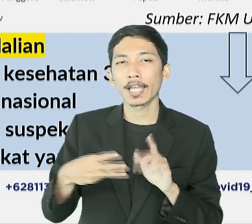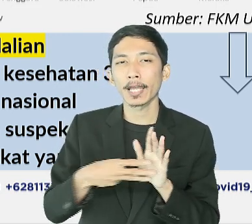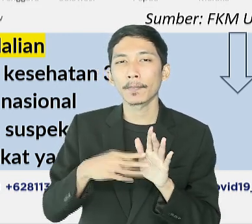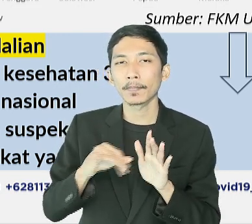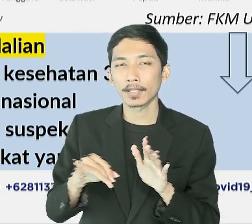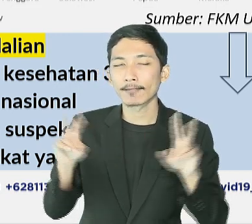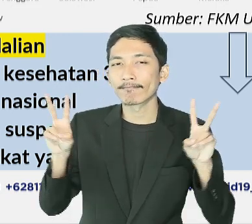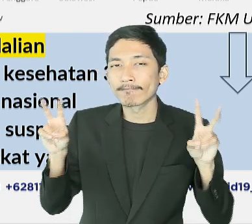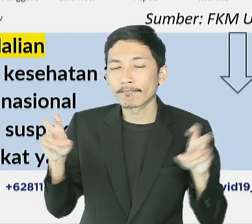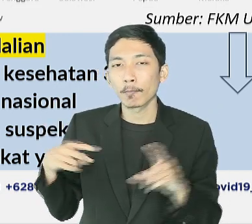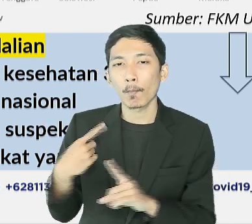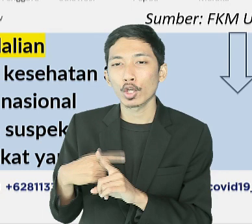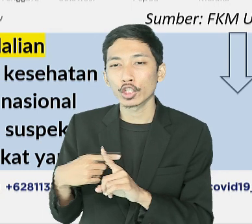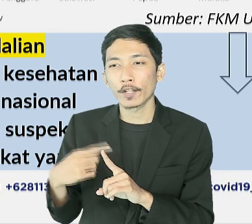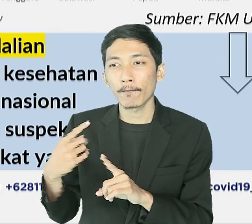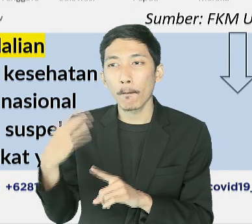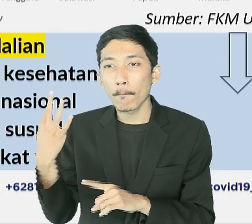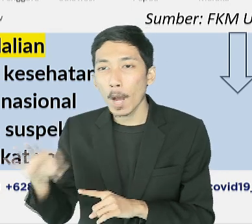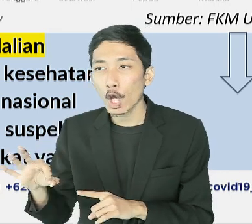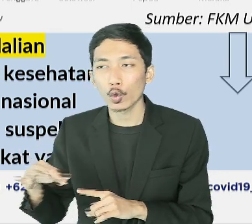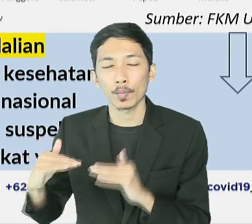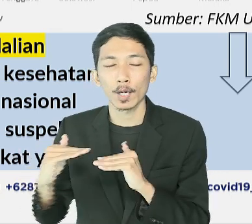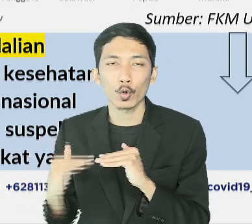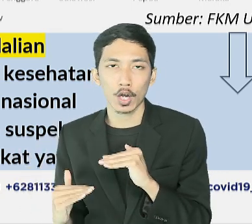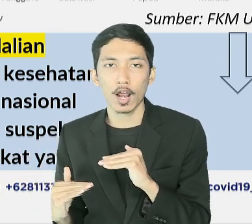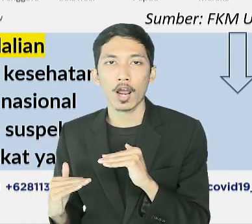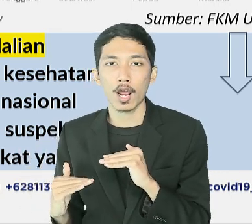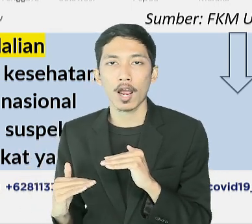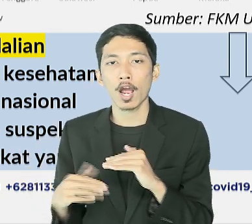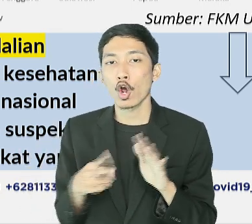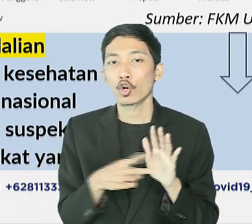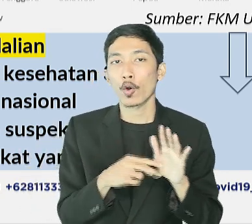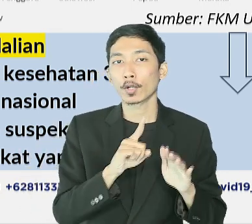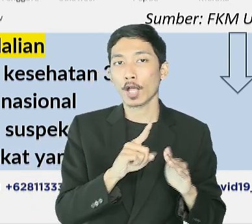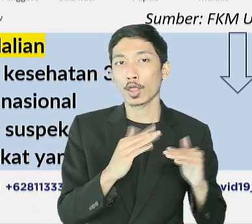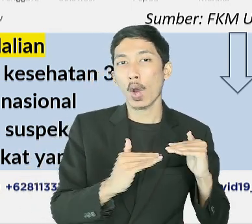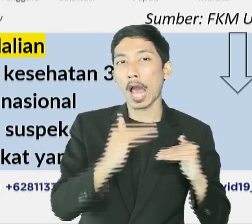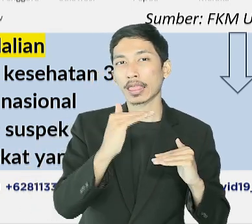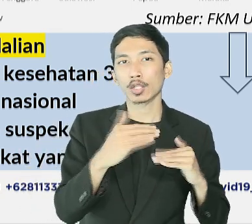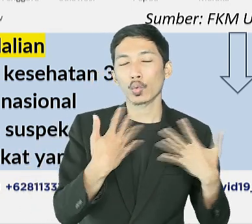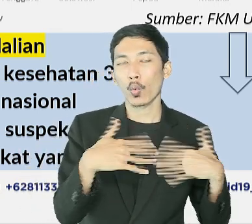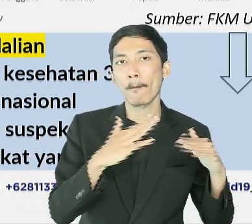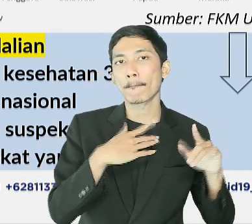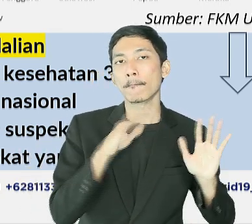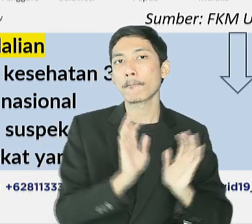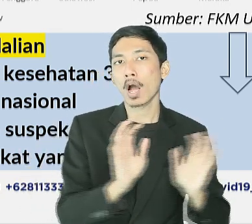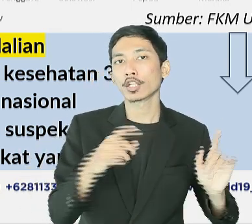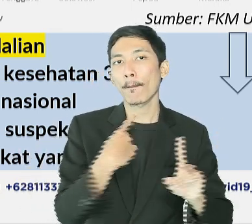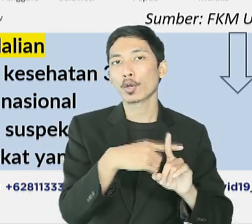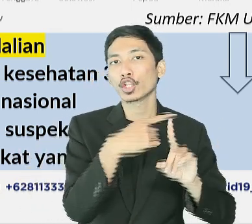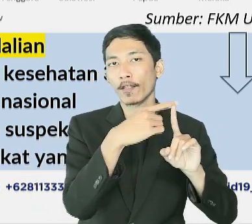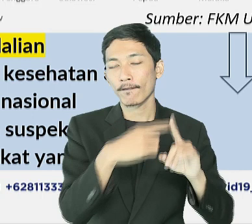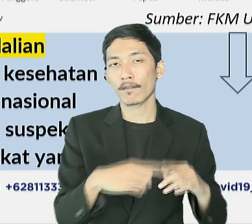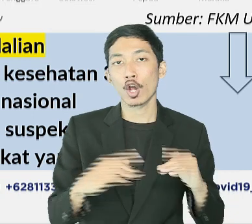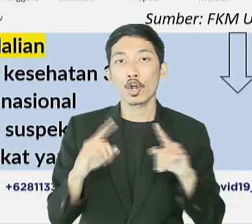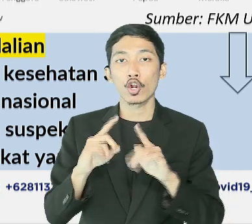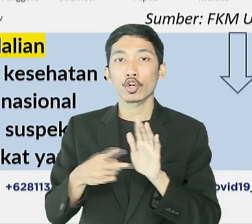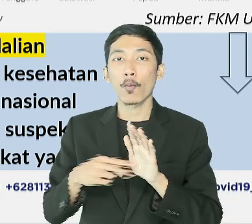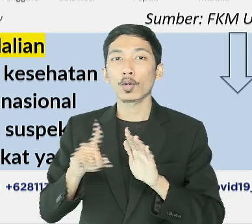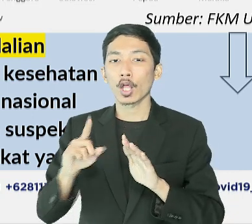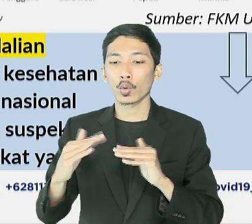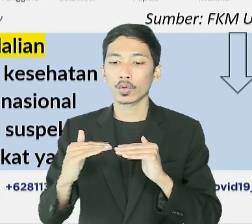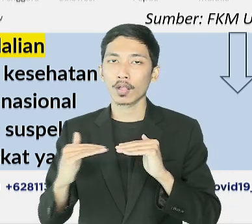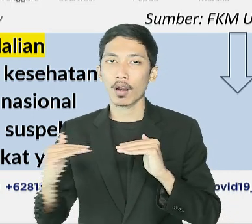sedikitnya jumlah kasus positif baru maupun bertambahnya jumlah kesembuhan kasus positif seiring waktu dan pengobatan